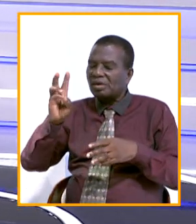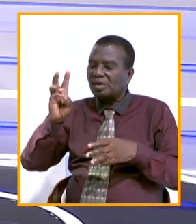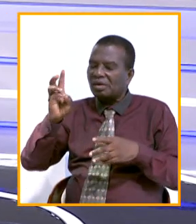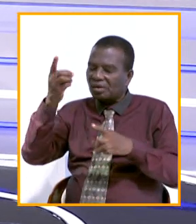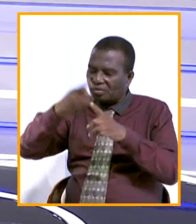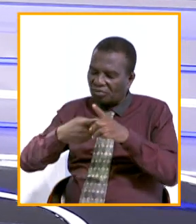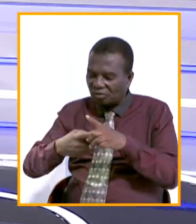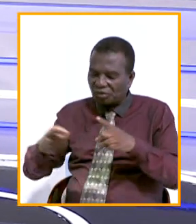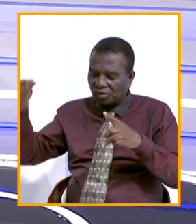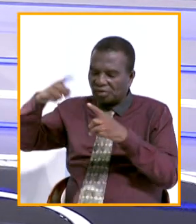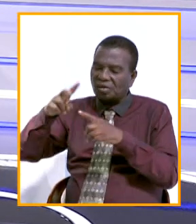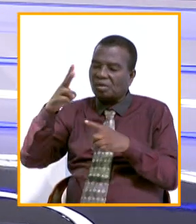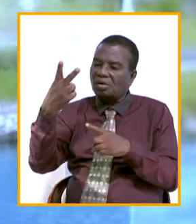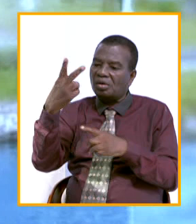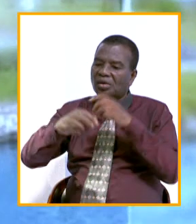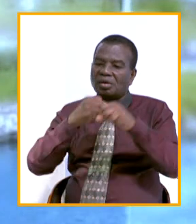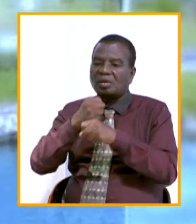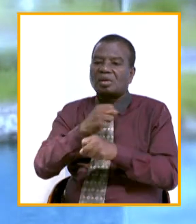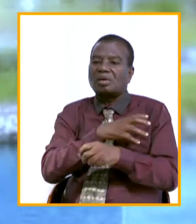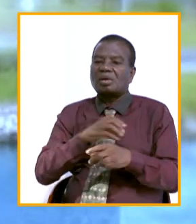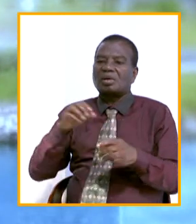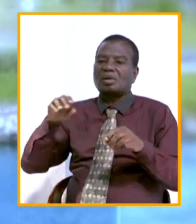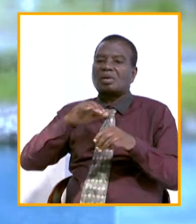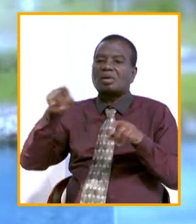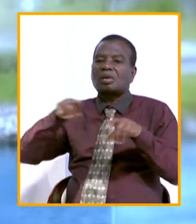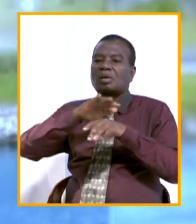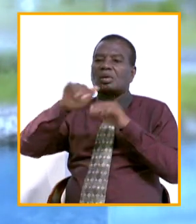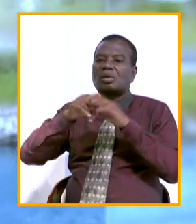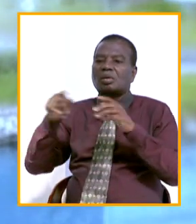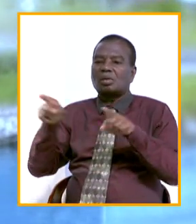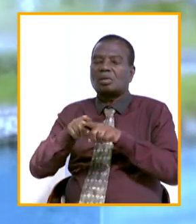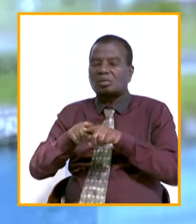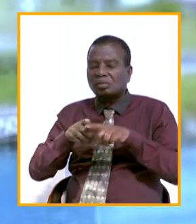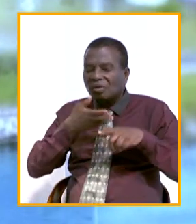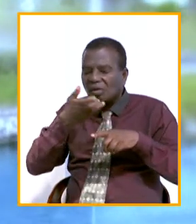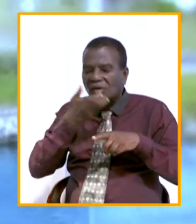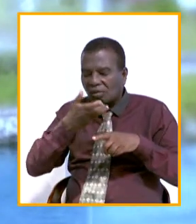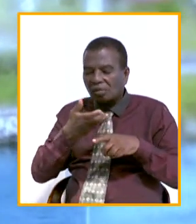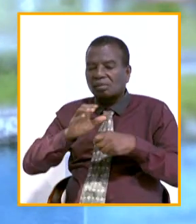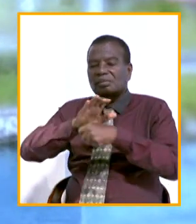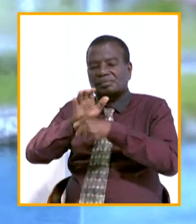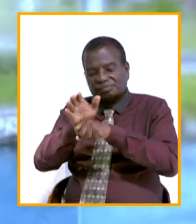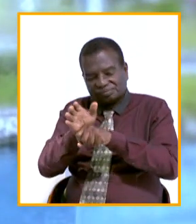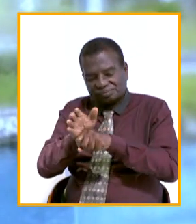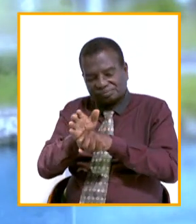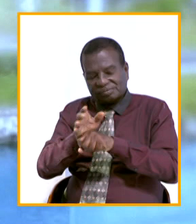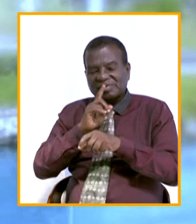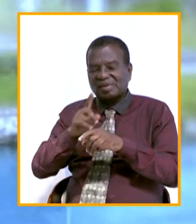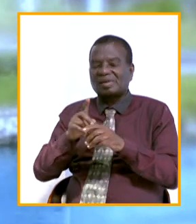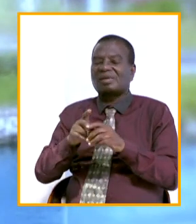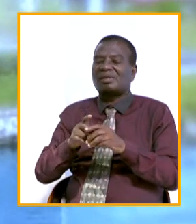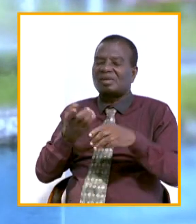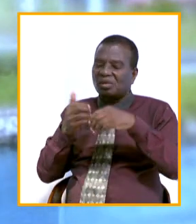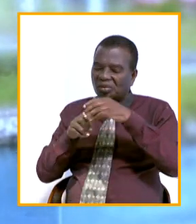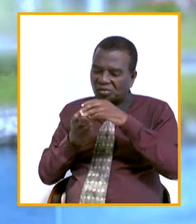souche multirésistante. Et tout comme la tuberculose, le coronavirus est un monstre tueur. En 2 années, lui